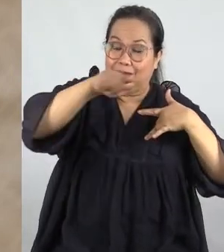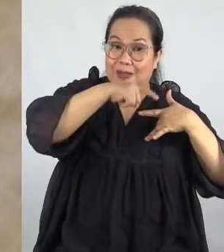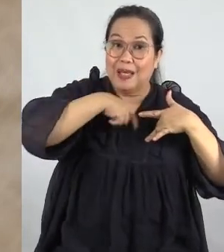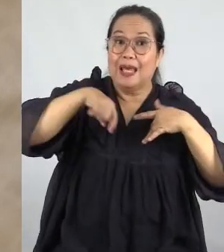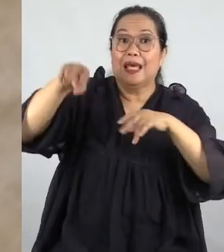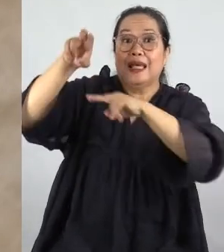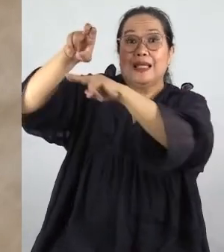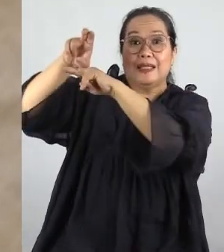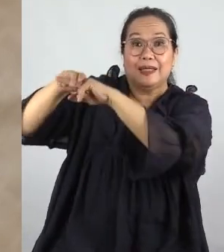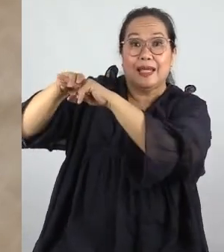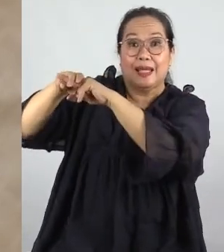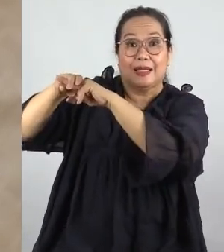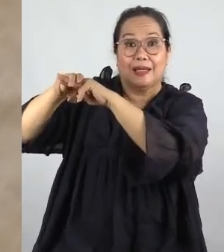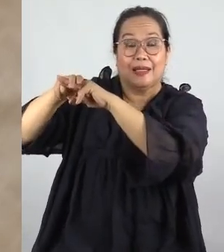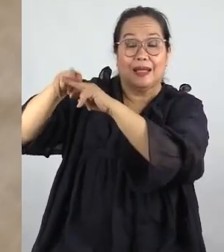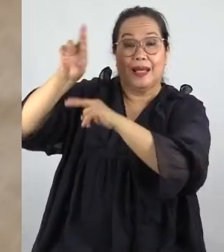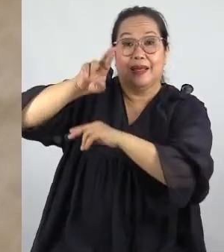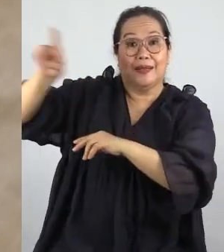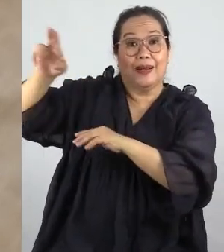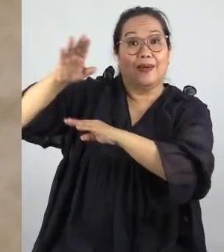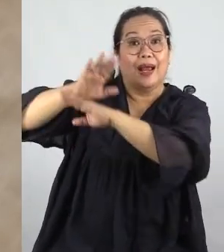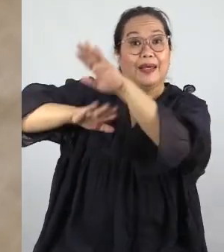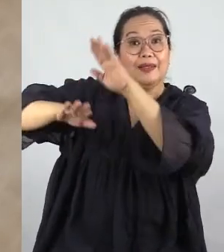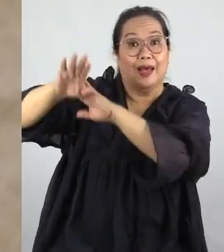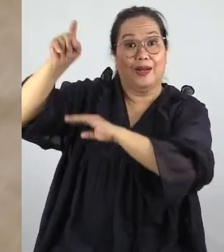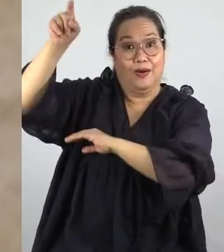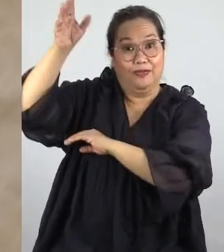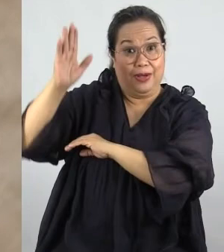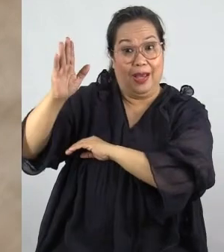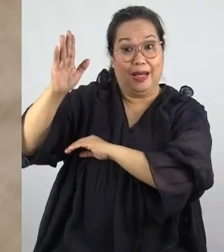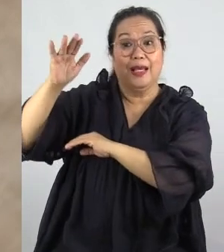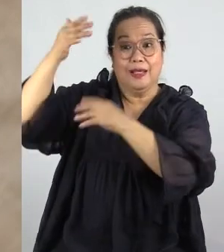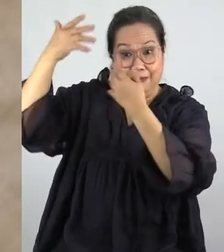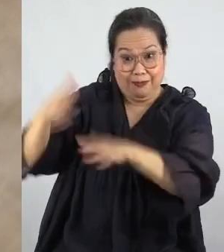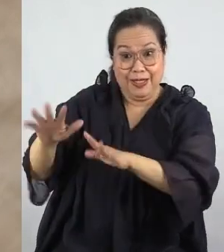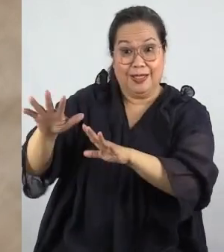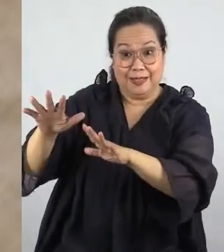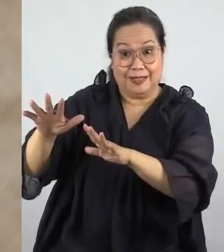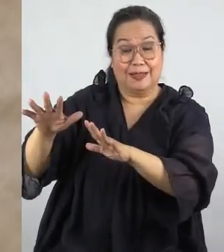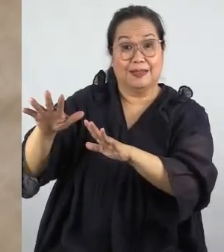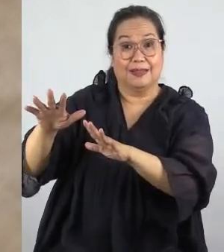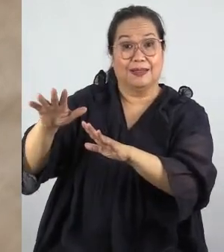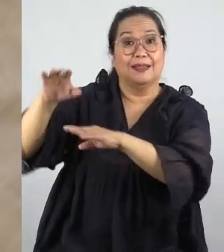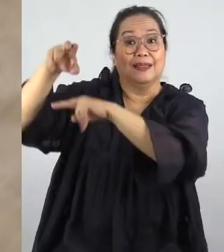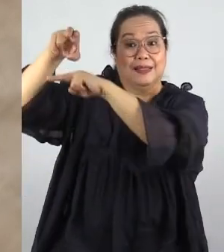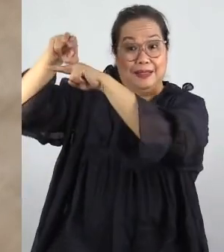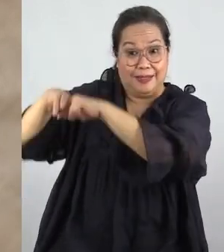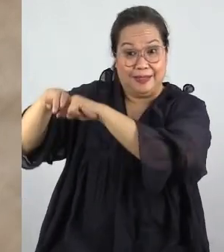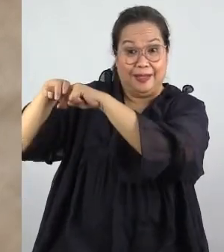na sa kanang kamay ng Diyos na makapangyarihan sa lahat.